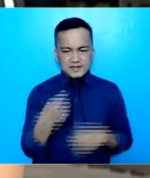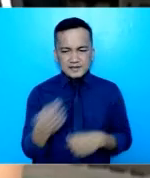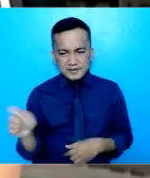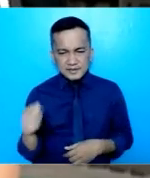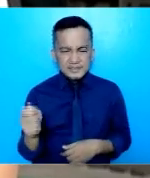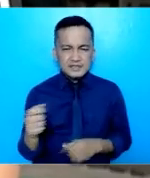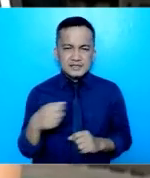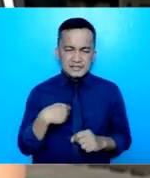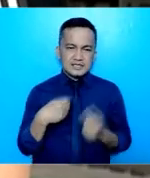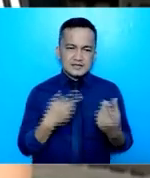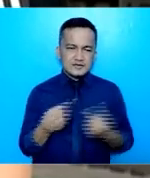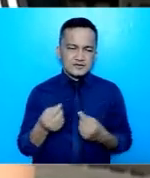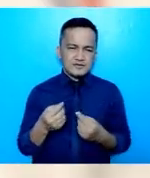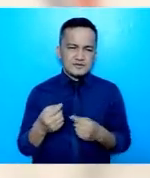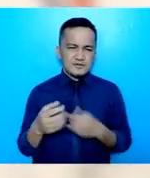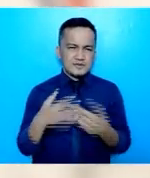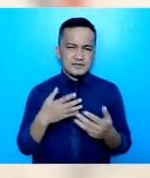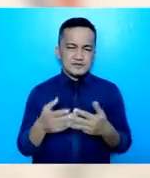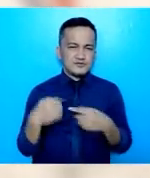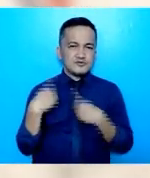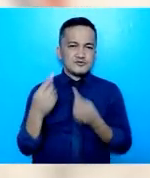even during the pandemic.